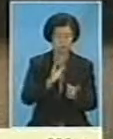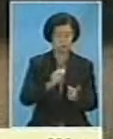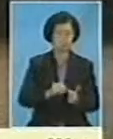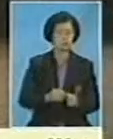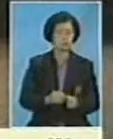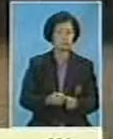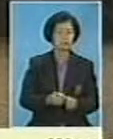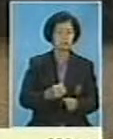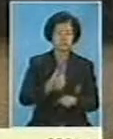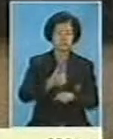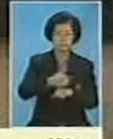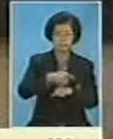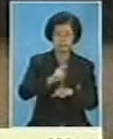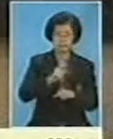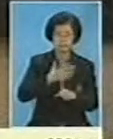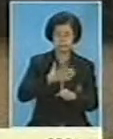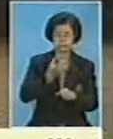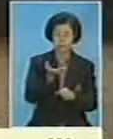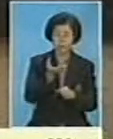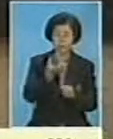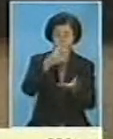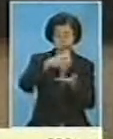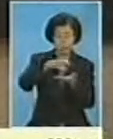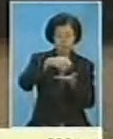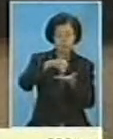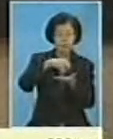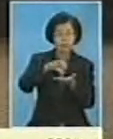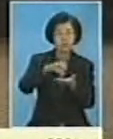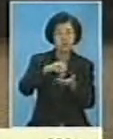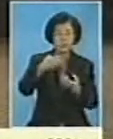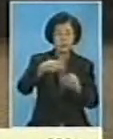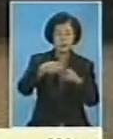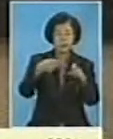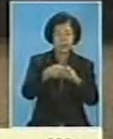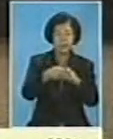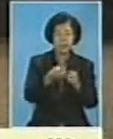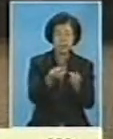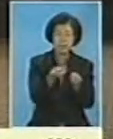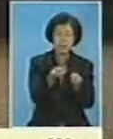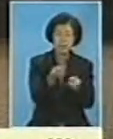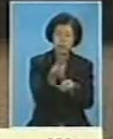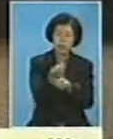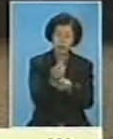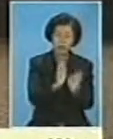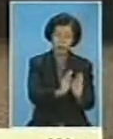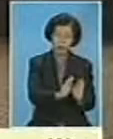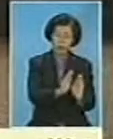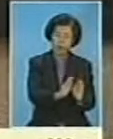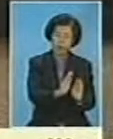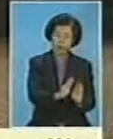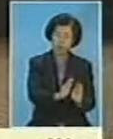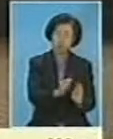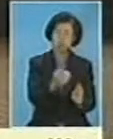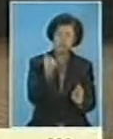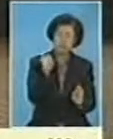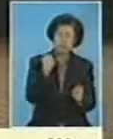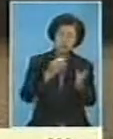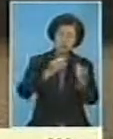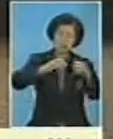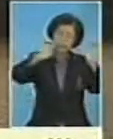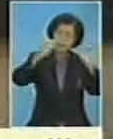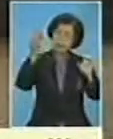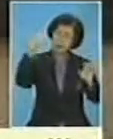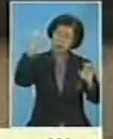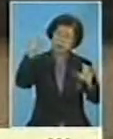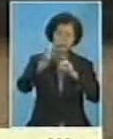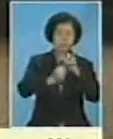ครับผมขอเรียนย้ำว่าปัญหาสต็อกข้าวที่ตกทอดมาจากรัฐบาลเก่าๆตั้ง